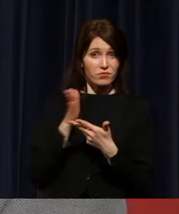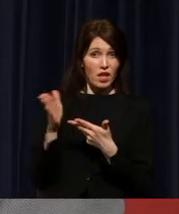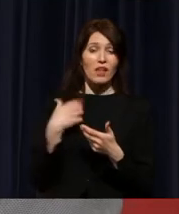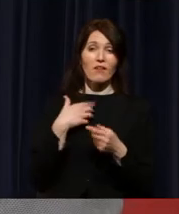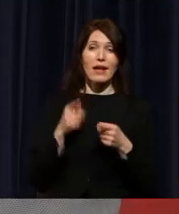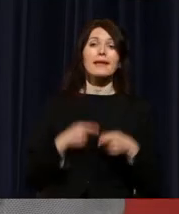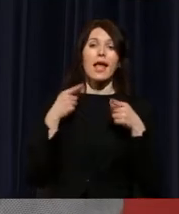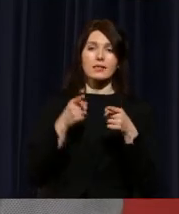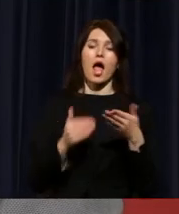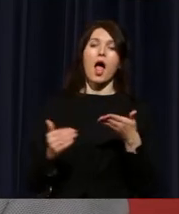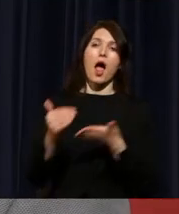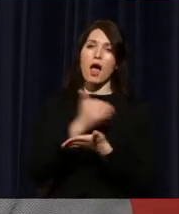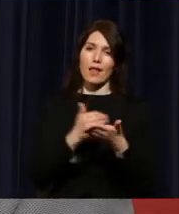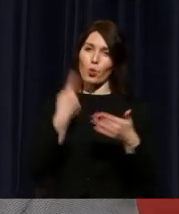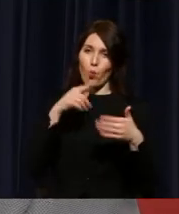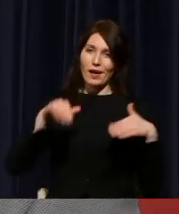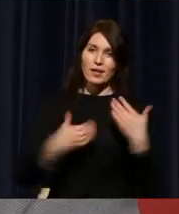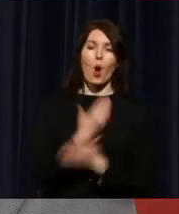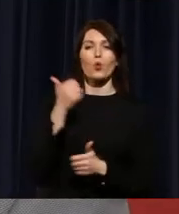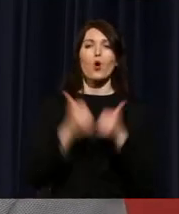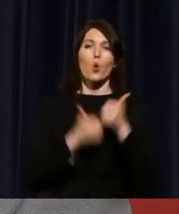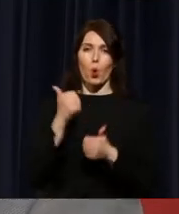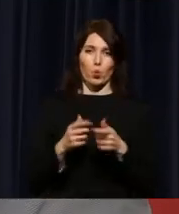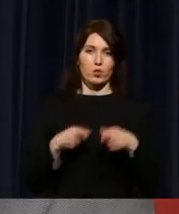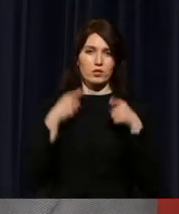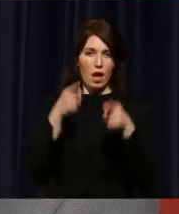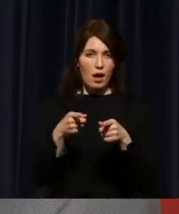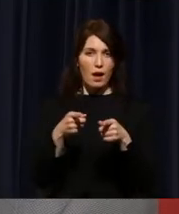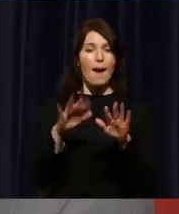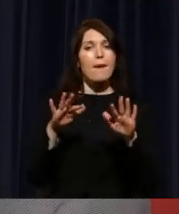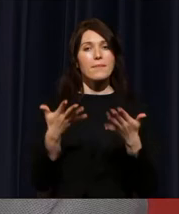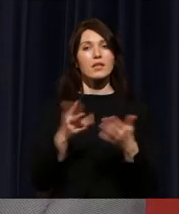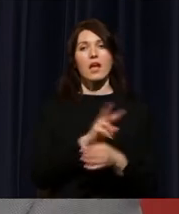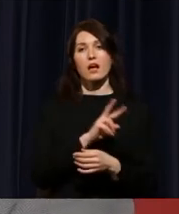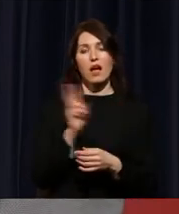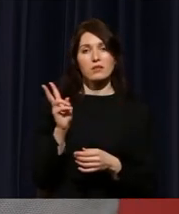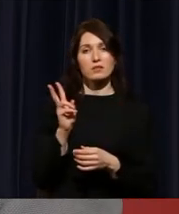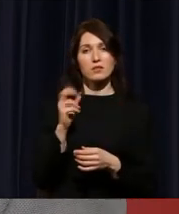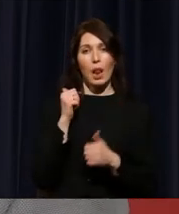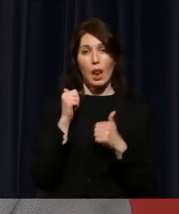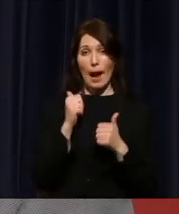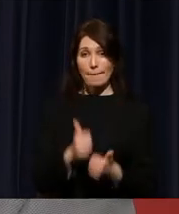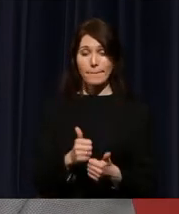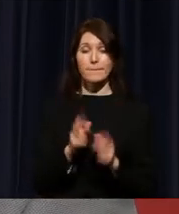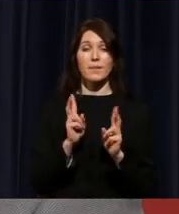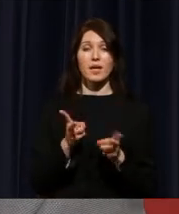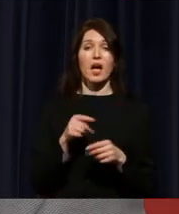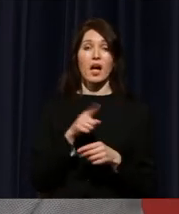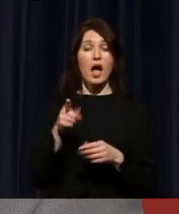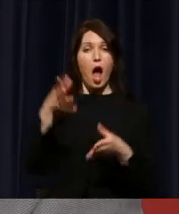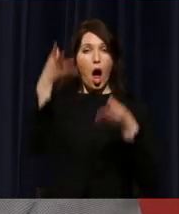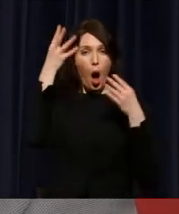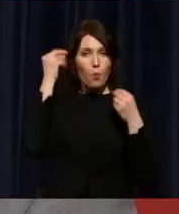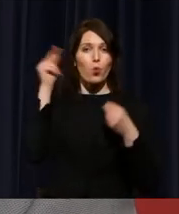jāstājās ir atkārtot no šajā te konkursā no jauna, bet tas, kas ir labi, ka šie te